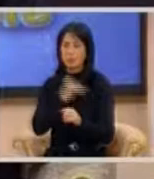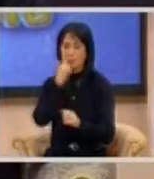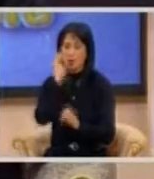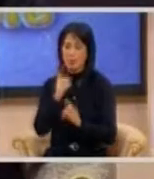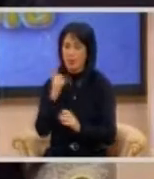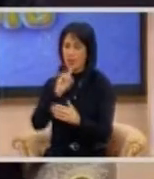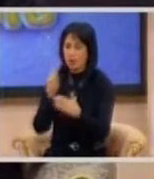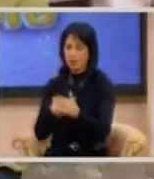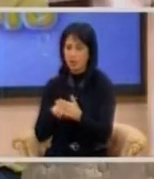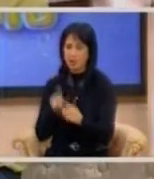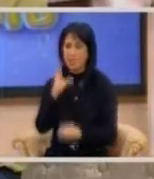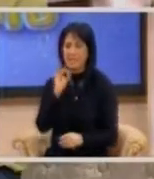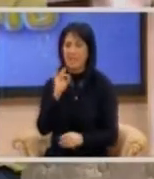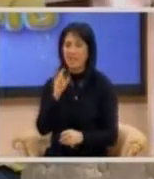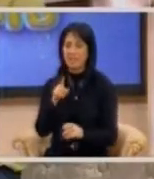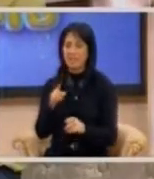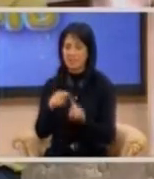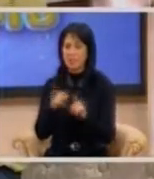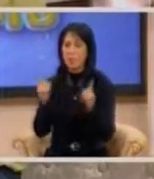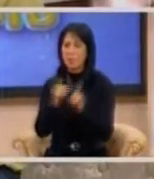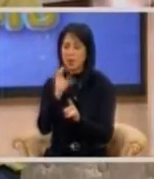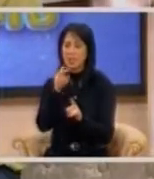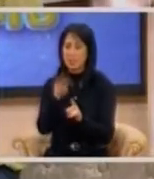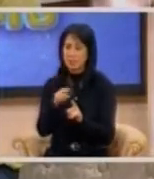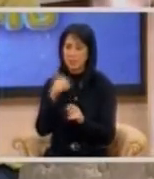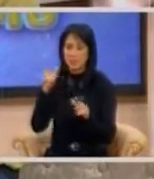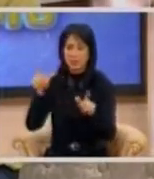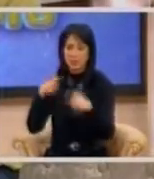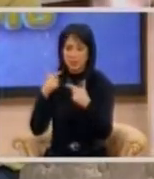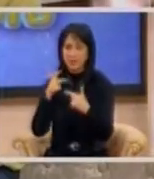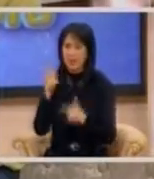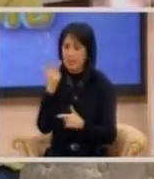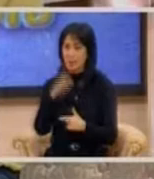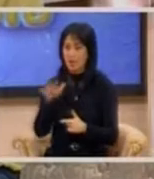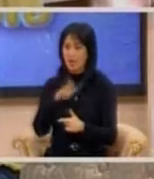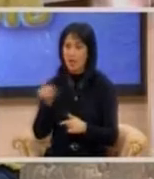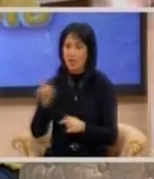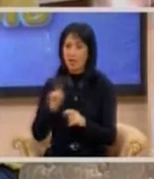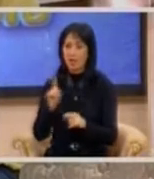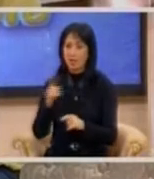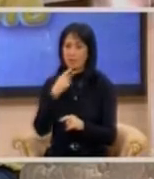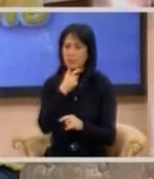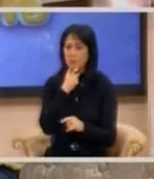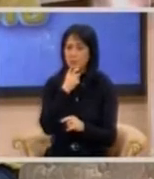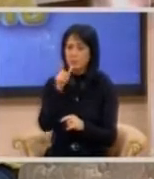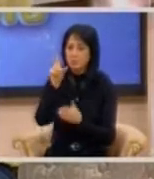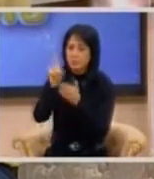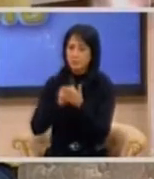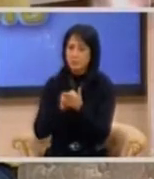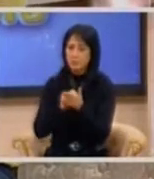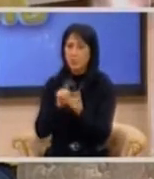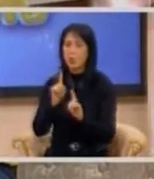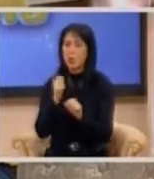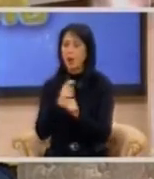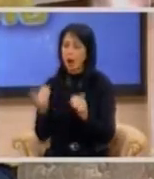მაქვს, ესეთი სერვისი მოკლე ტექსტური შეტყობინება და ვიდეო ზარი მხოლოდ სამ ქვეყანაშია. თქვენ რაღაცა დაკვირდებოდით იმას, ანალოგი ის არის თუ რაღაცა ჩვენ